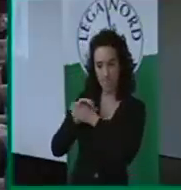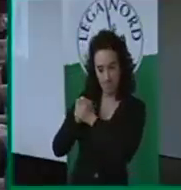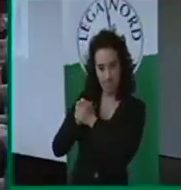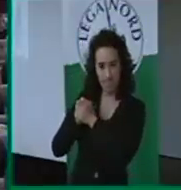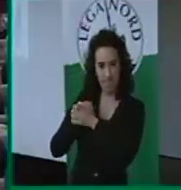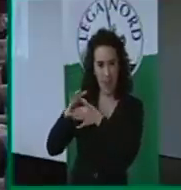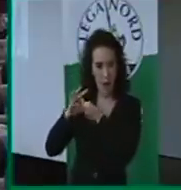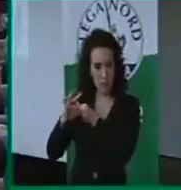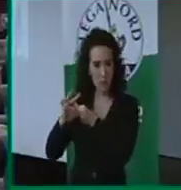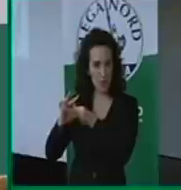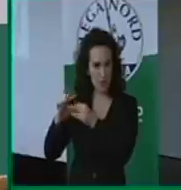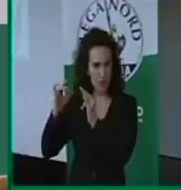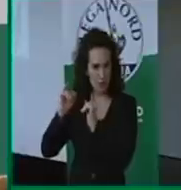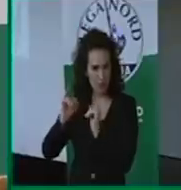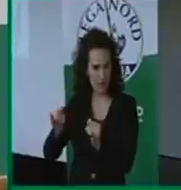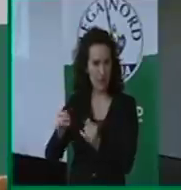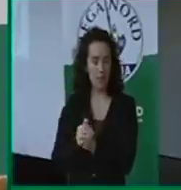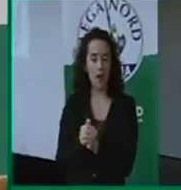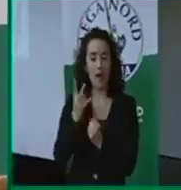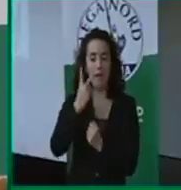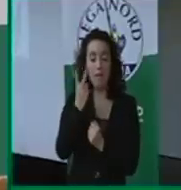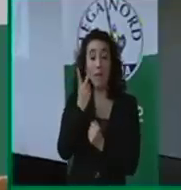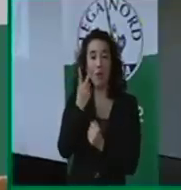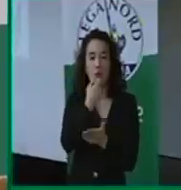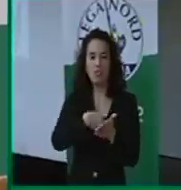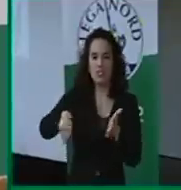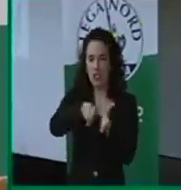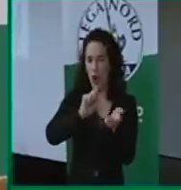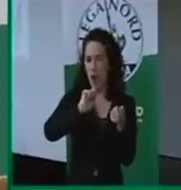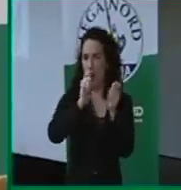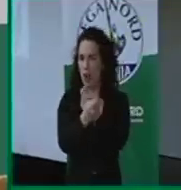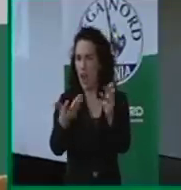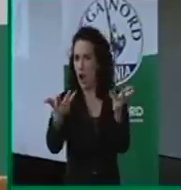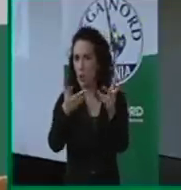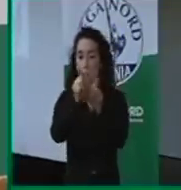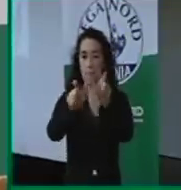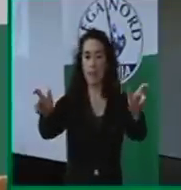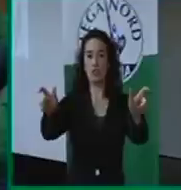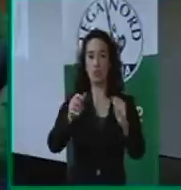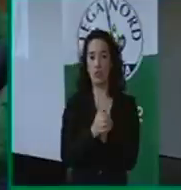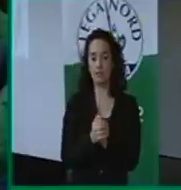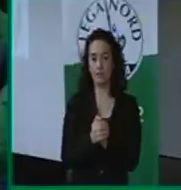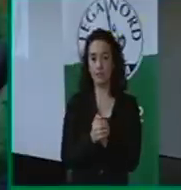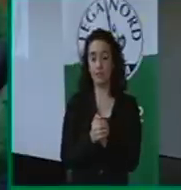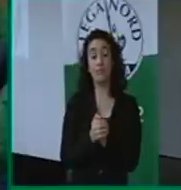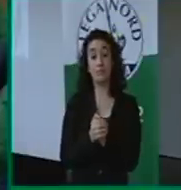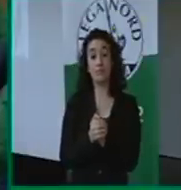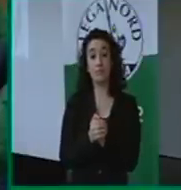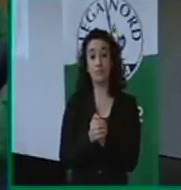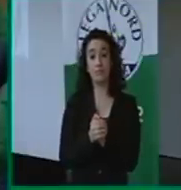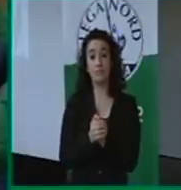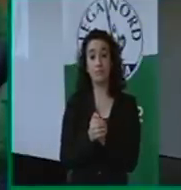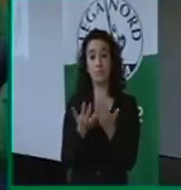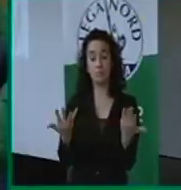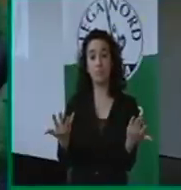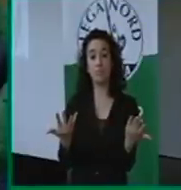e in generale qualsiasi impresa si cambia con le persone io a quelli che a quelli che mi dicono